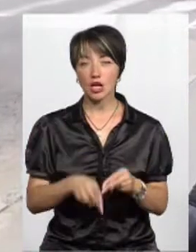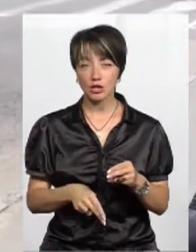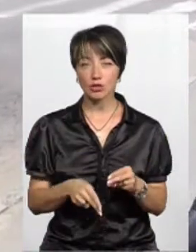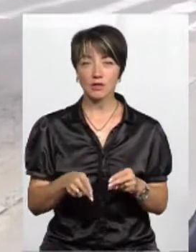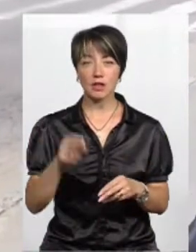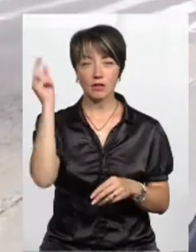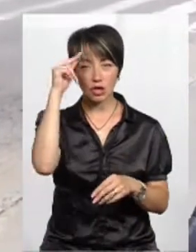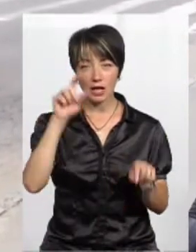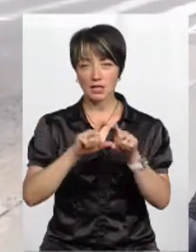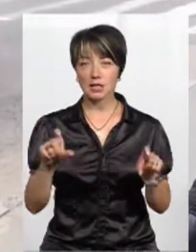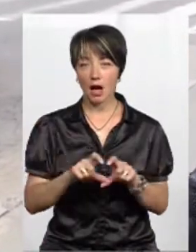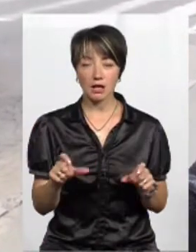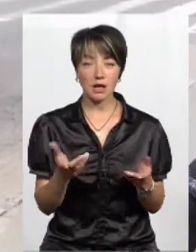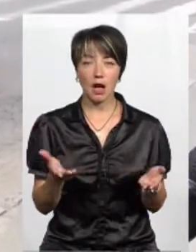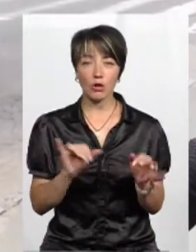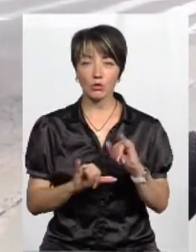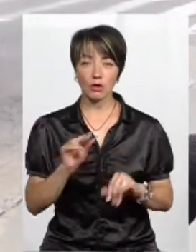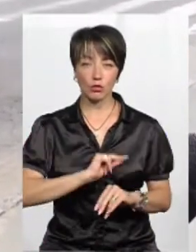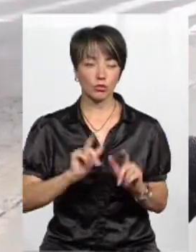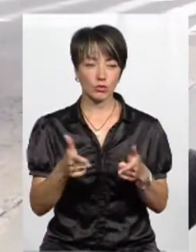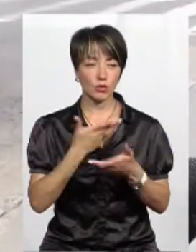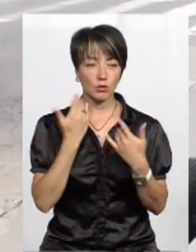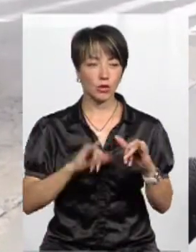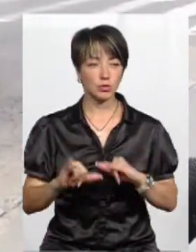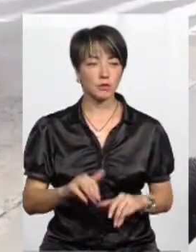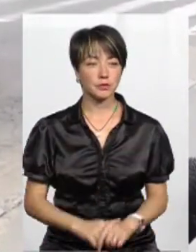ці навчальні заклади, нема куди даже йти.